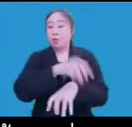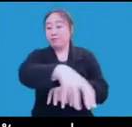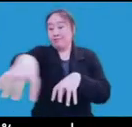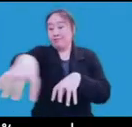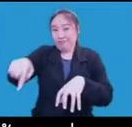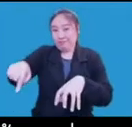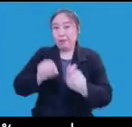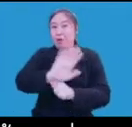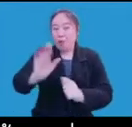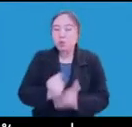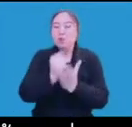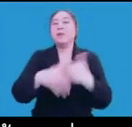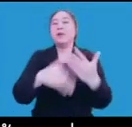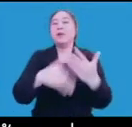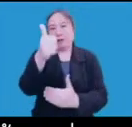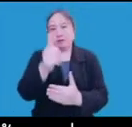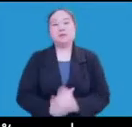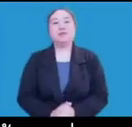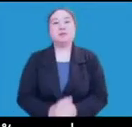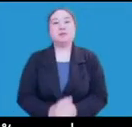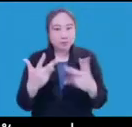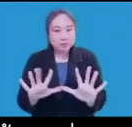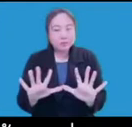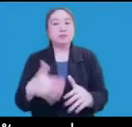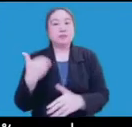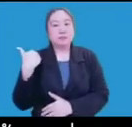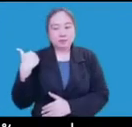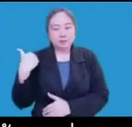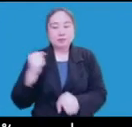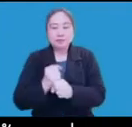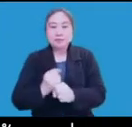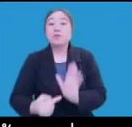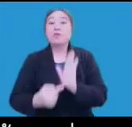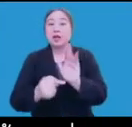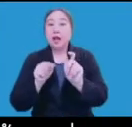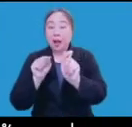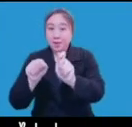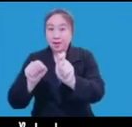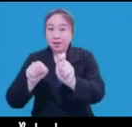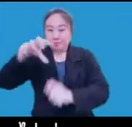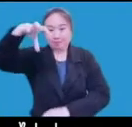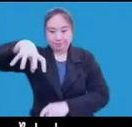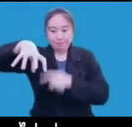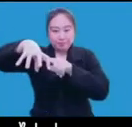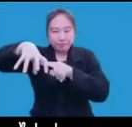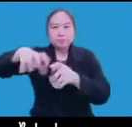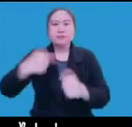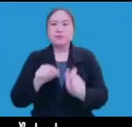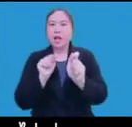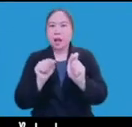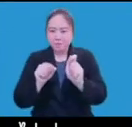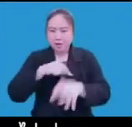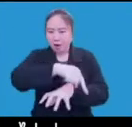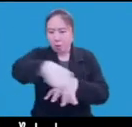ลและในอำเภอนะคะหลังจากนั้นนะคะเราจะมีโมเดลในระดับอำเภอซึ่งในอำเภอเ